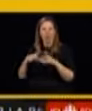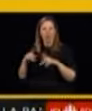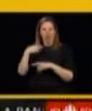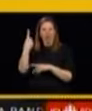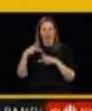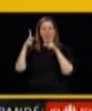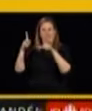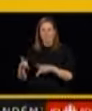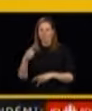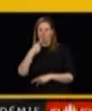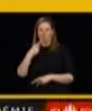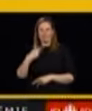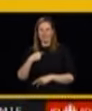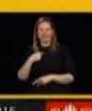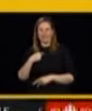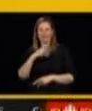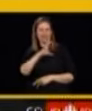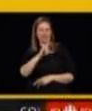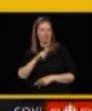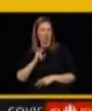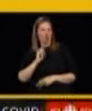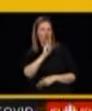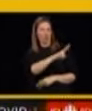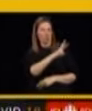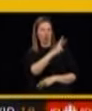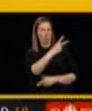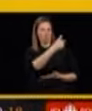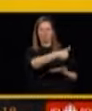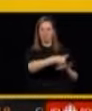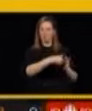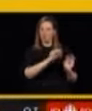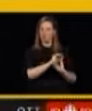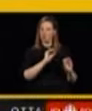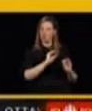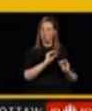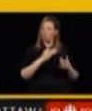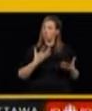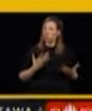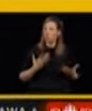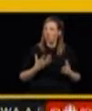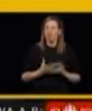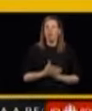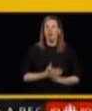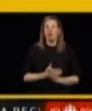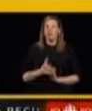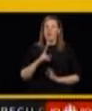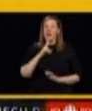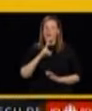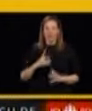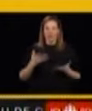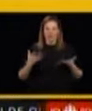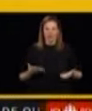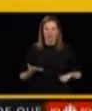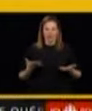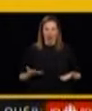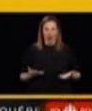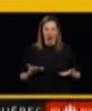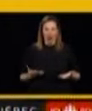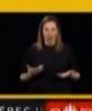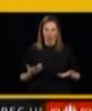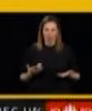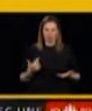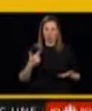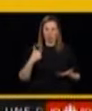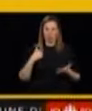« J'ai déposé mon CV, j'ai pas eu de nouvelles ». Bon, d'abord vous dire, déjà, on a demandé à